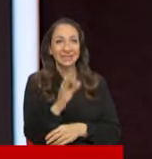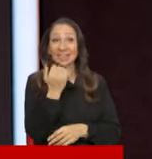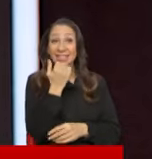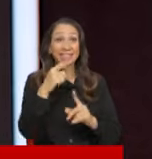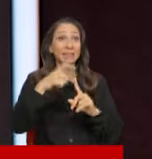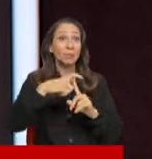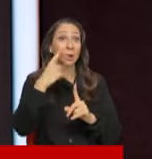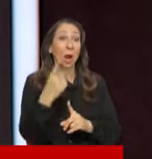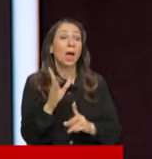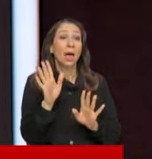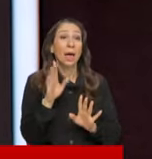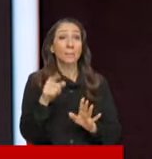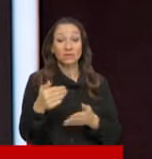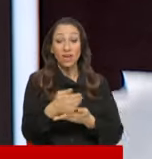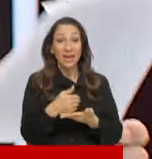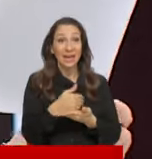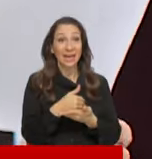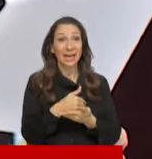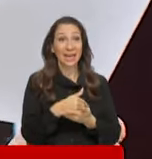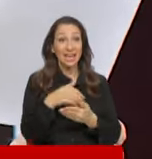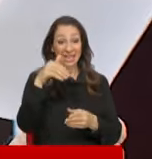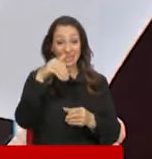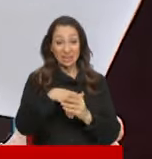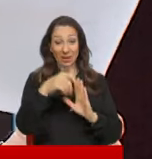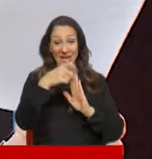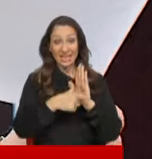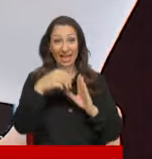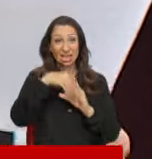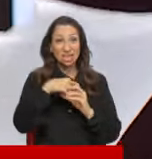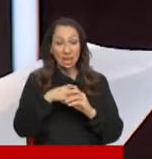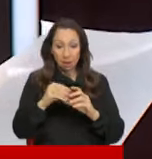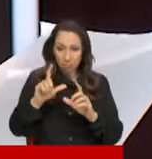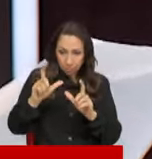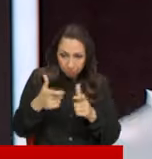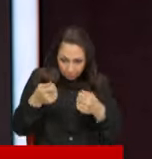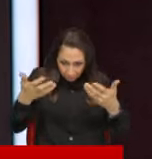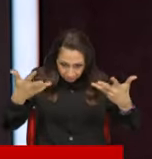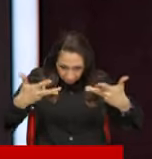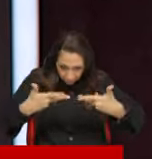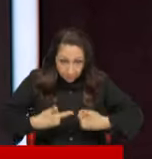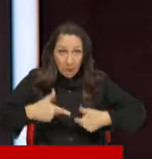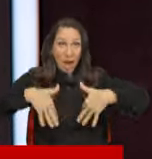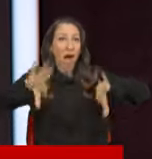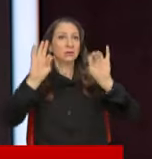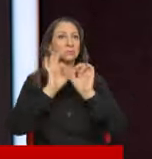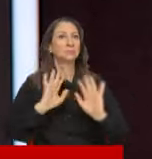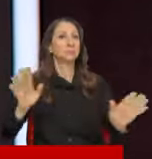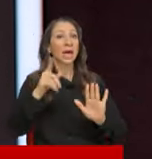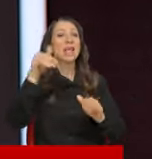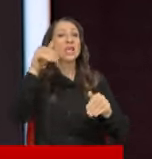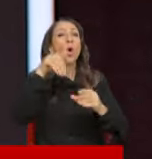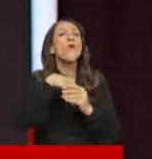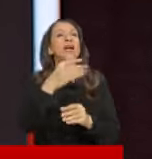Yani biz bu verileri seçmen listeleri içerisinden çekerek çıkartmış durumdayız bu veriler seçmen listelerinden